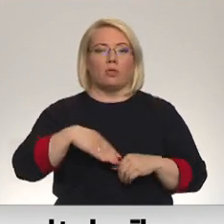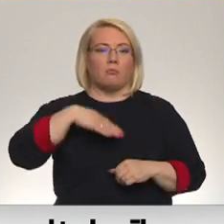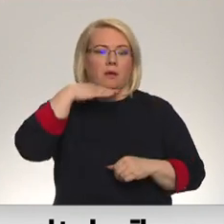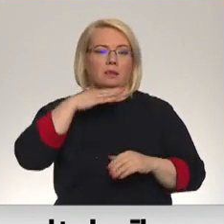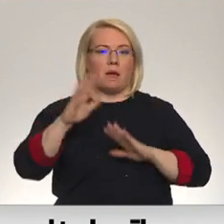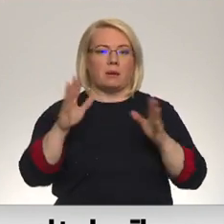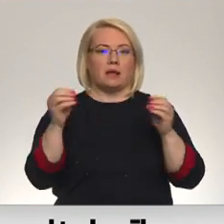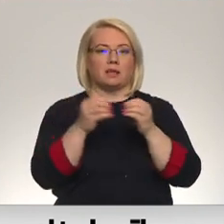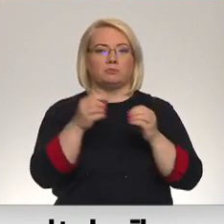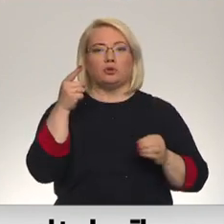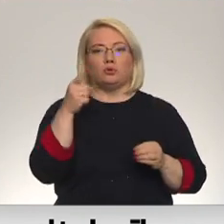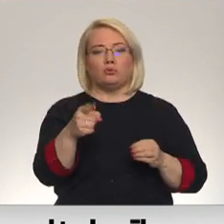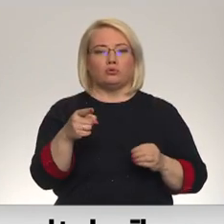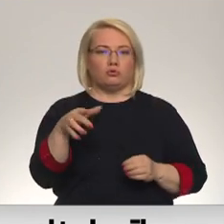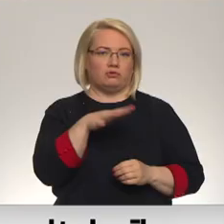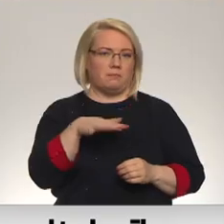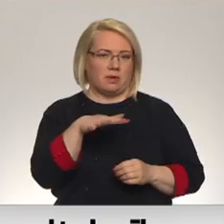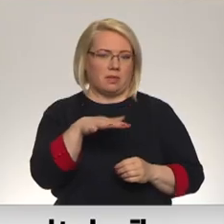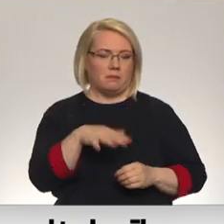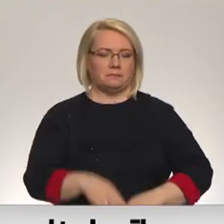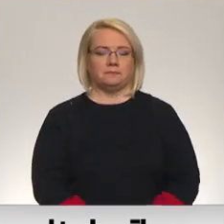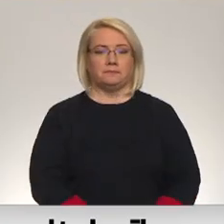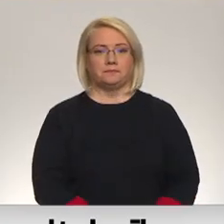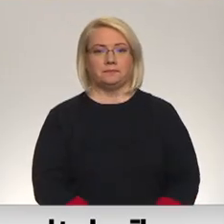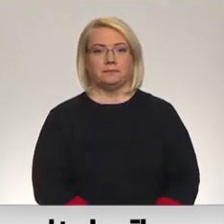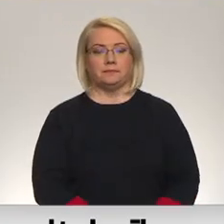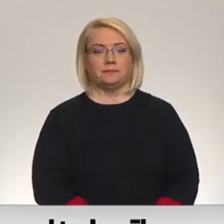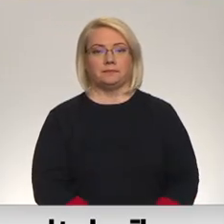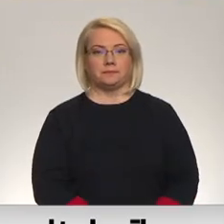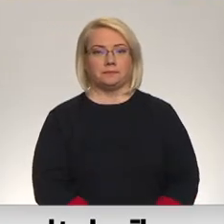apmēram 10 000 mājsaimniecību. Argots Pakalns, Jānis Goldbergs, TV Kurzeme.